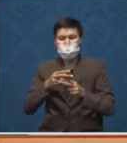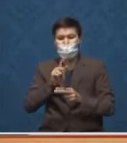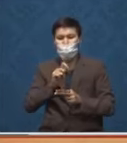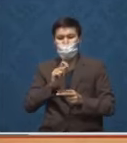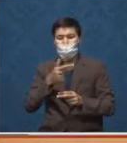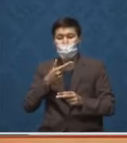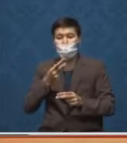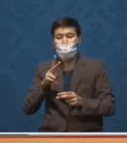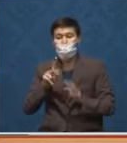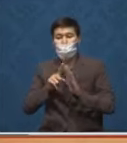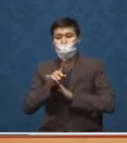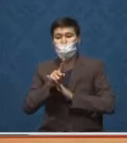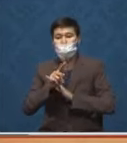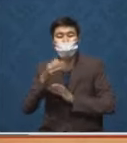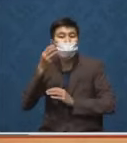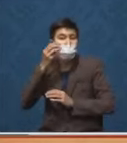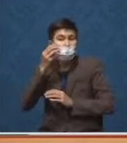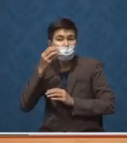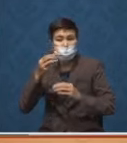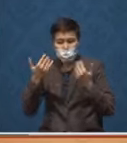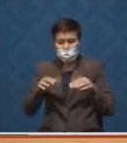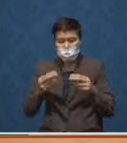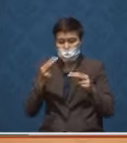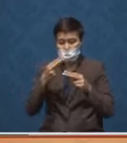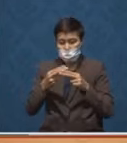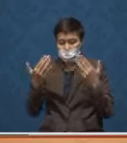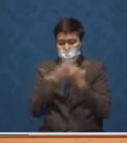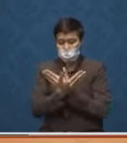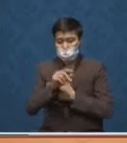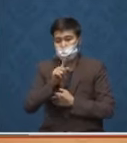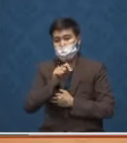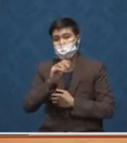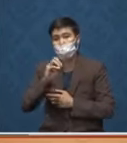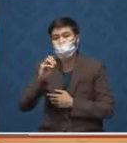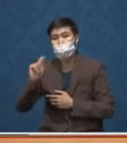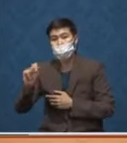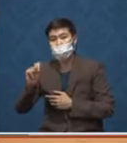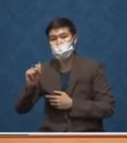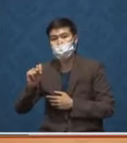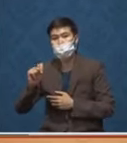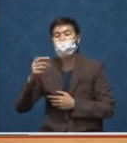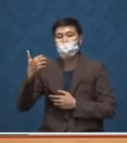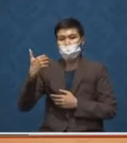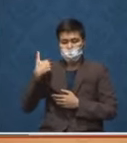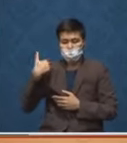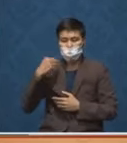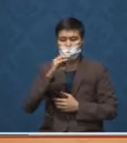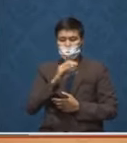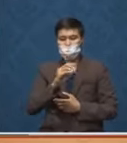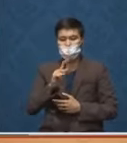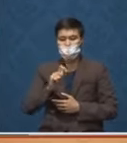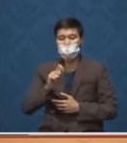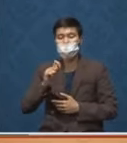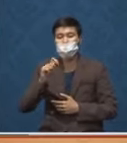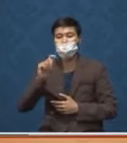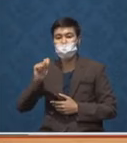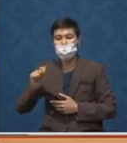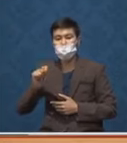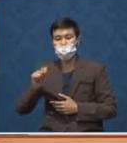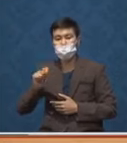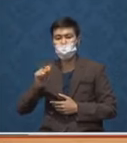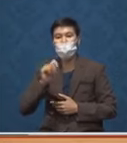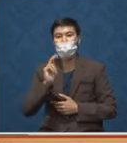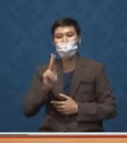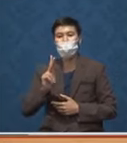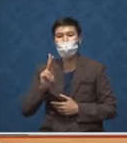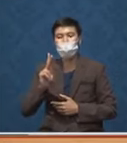ยนชื่อเป็น TOT นะครับแล้วก็มีการสื่อสารในประเทศไทยหรือ CAT กสทนะครับก็มีอยู่ไม่กี่รายนะครับแล้วก็มี